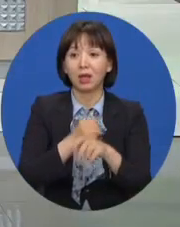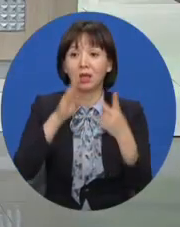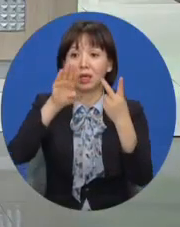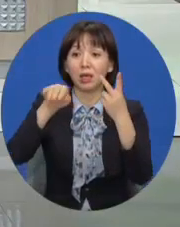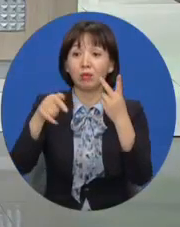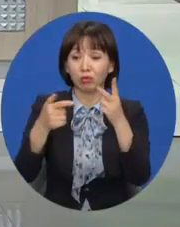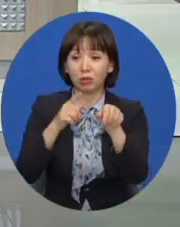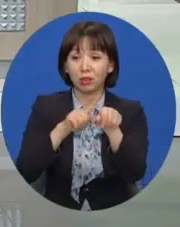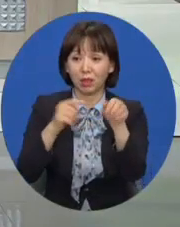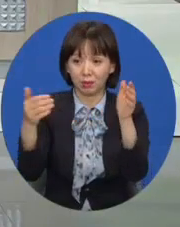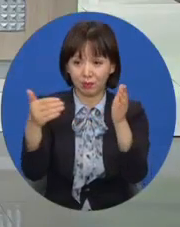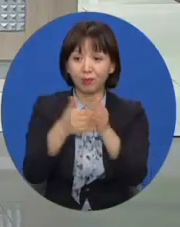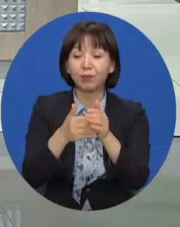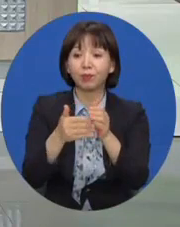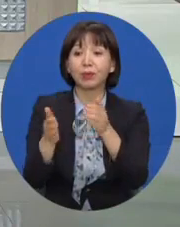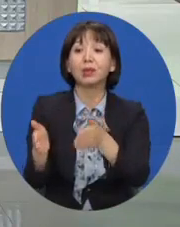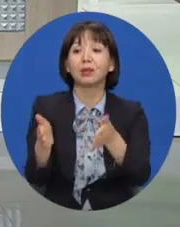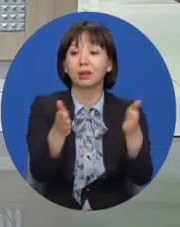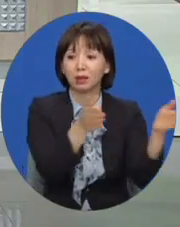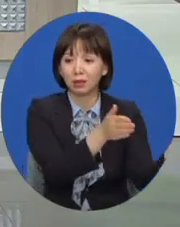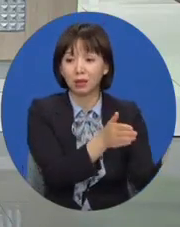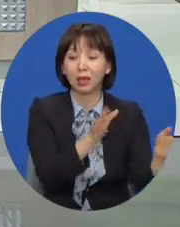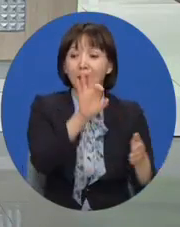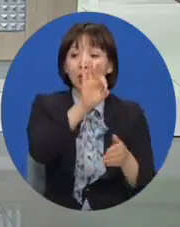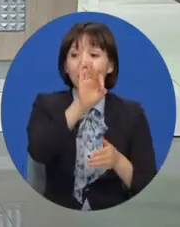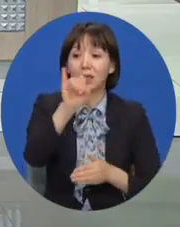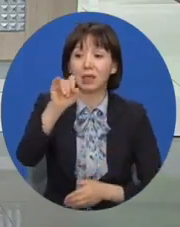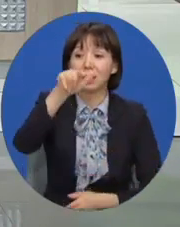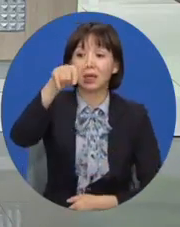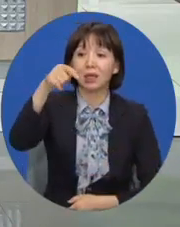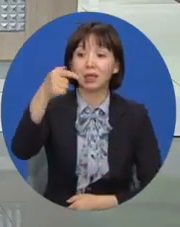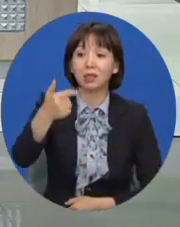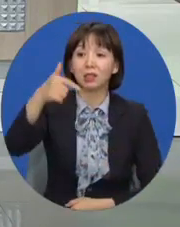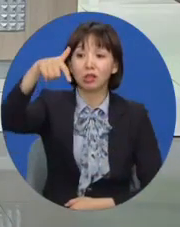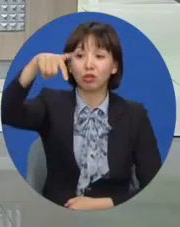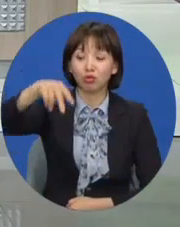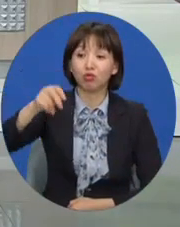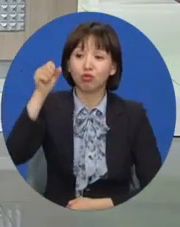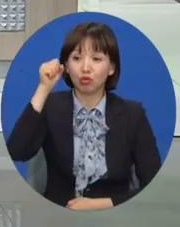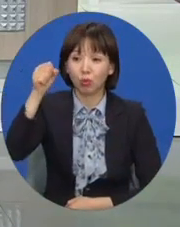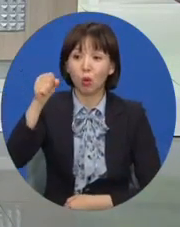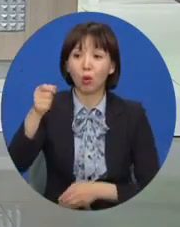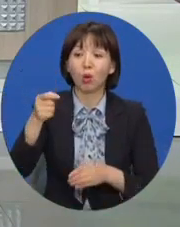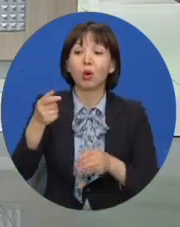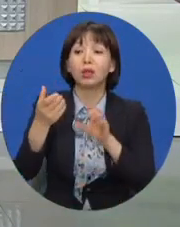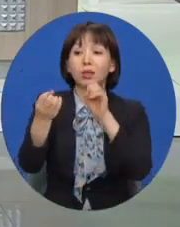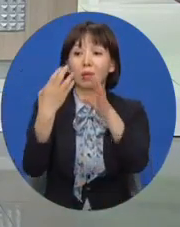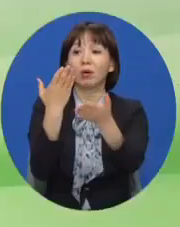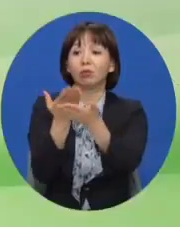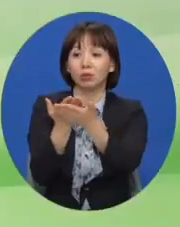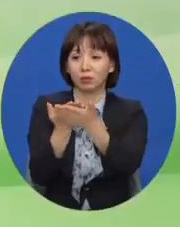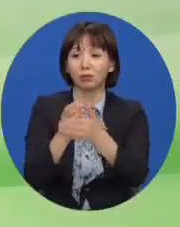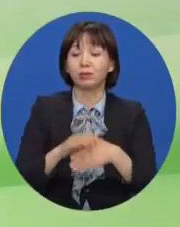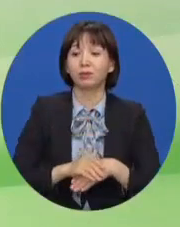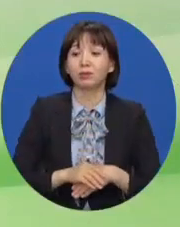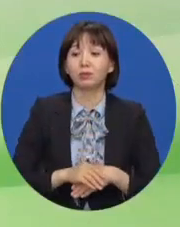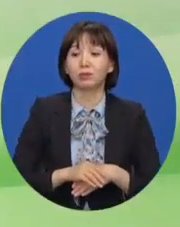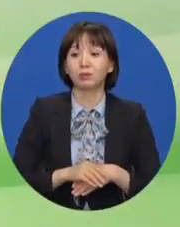다 지나갔습니다. 이제 이어서 이근규 후보께서 이 공통 질문에 답변을 해주시죠.